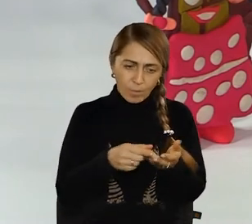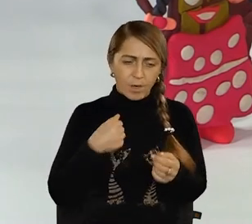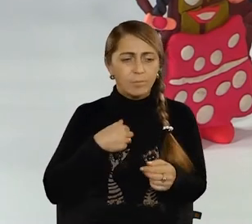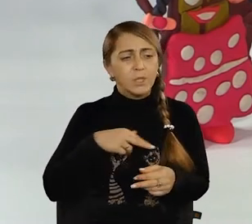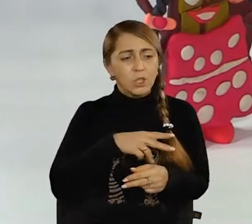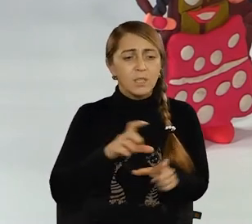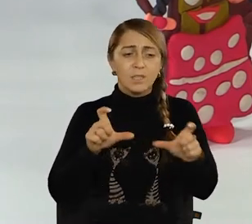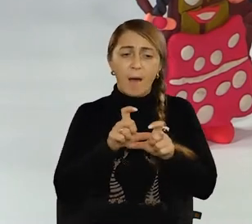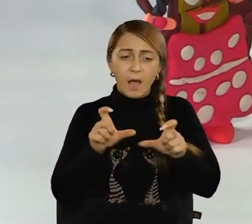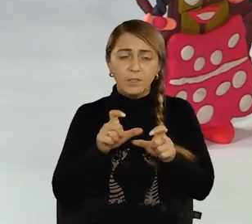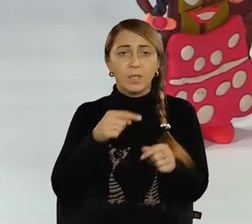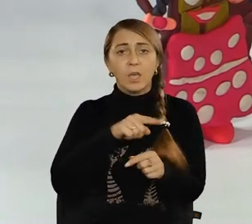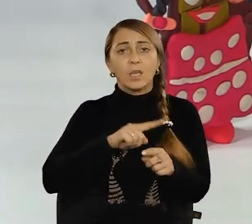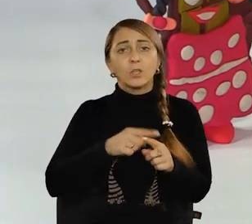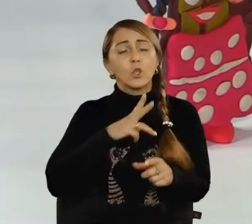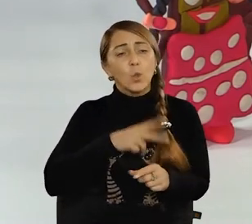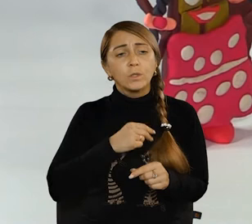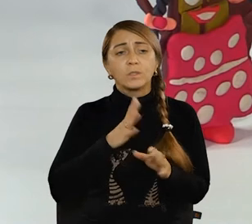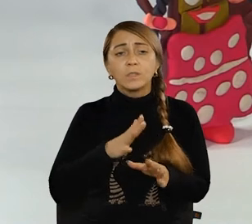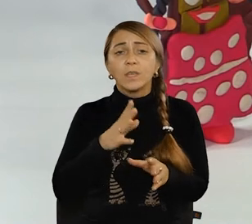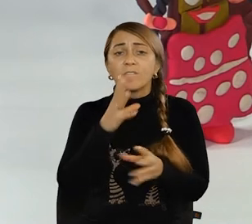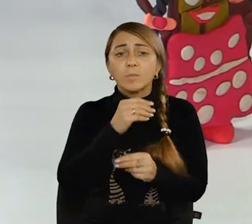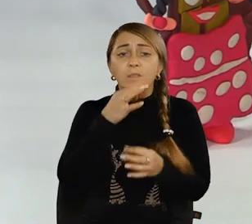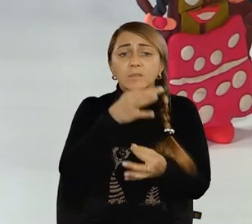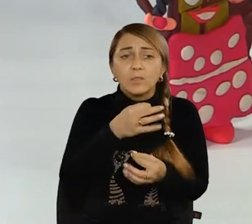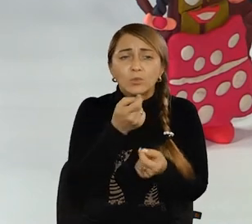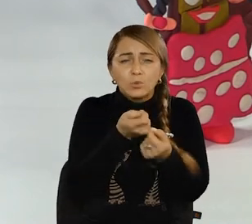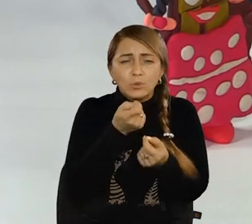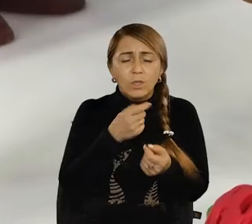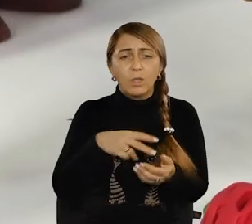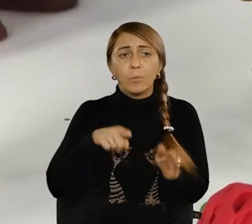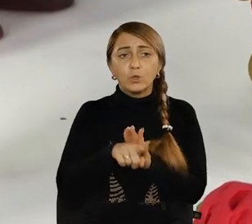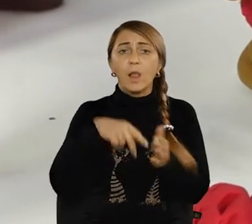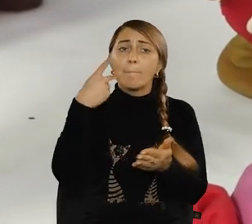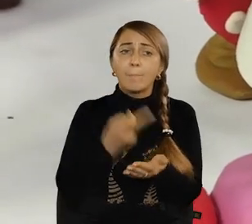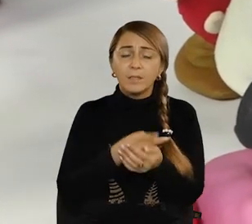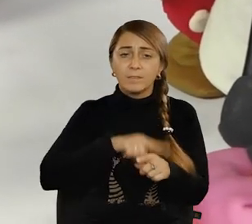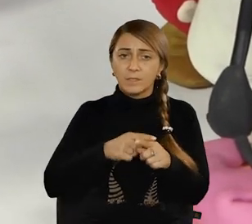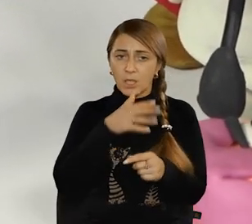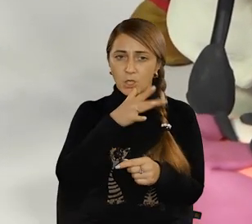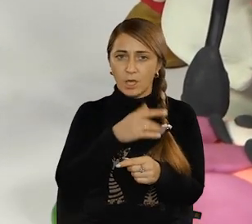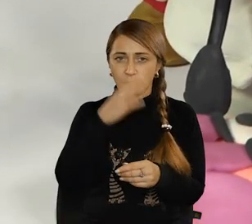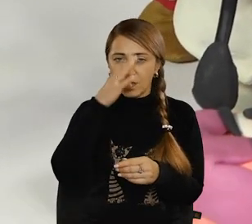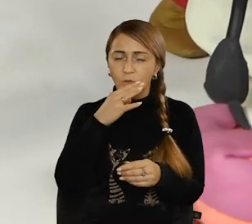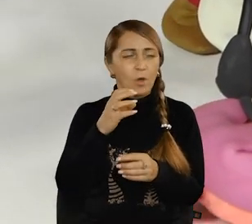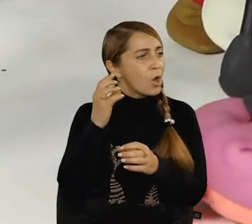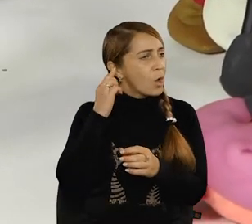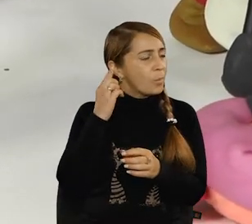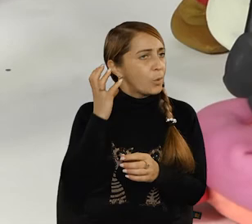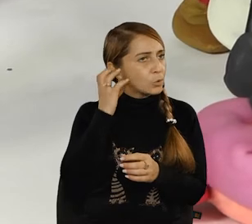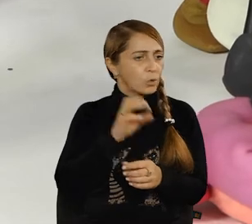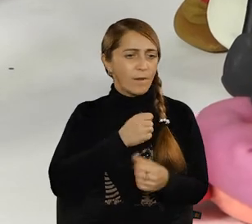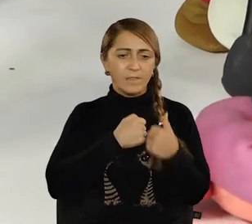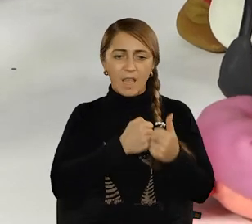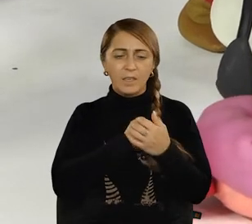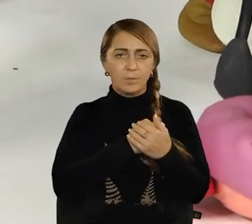йшли з магазину. Доця лише встигла щось пробулькотіти та почала падати. У цей час тато послухав серцебиття